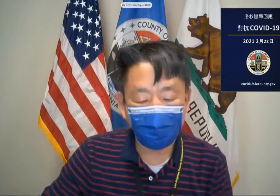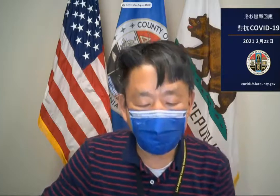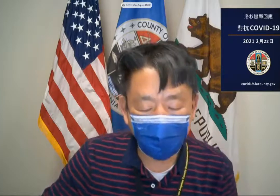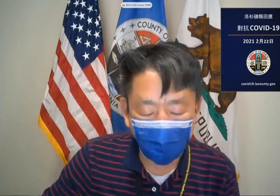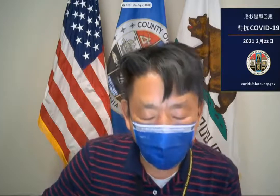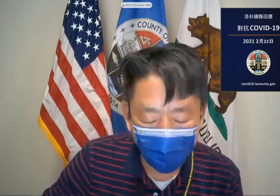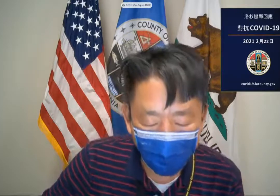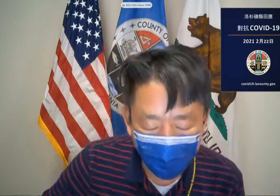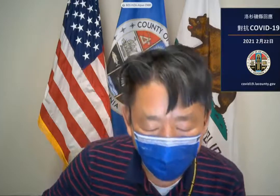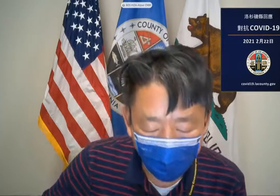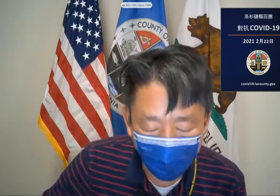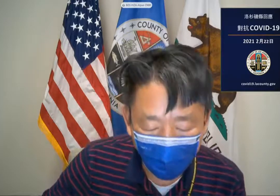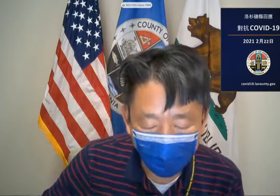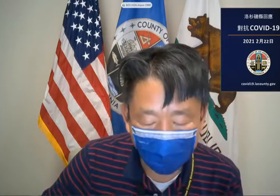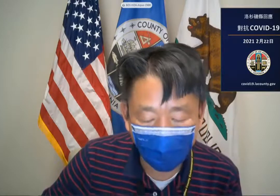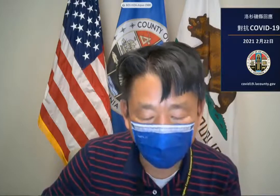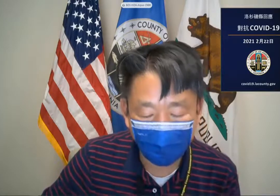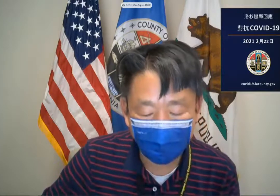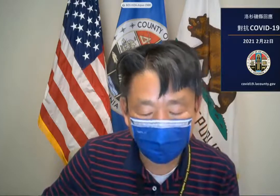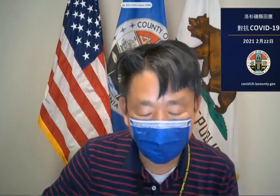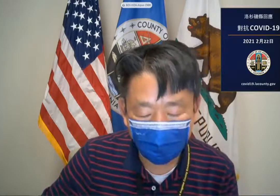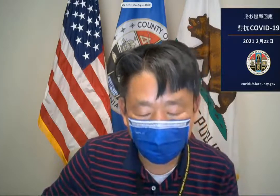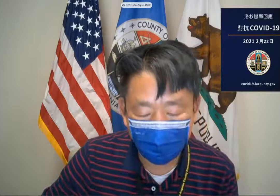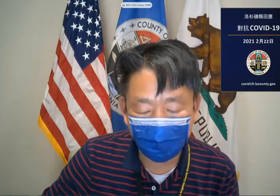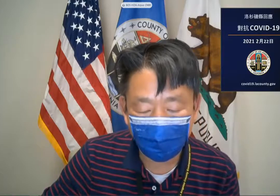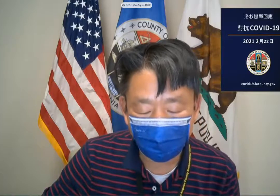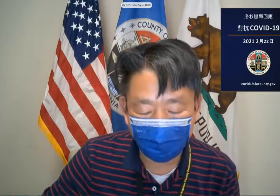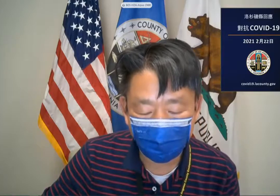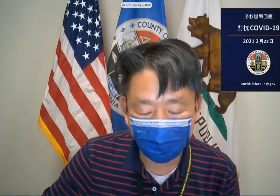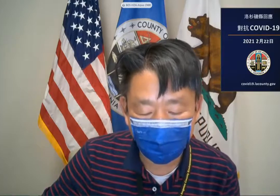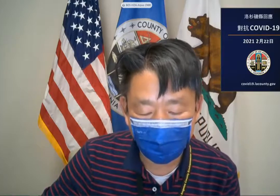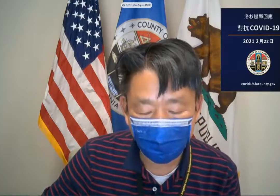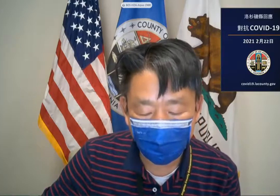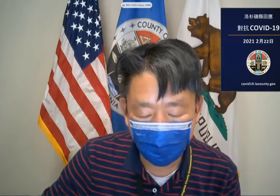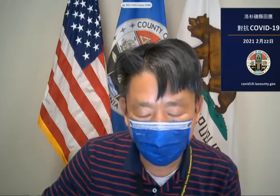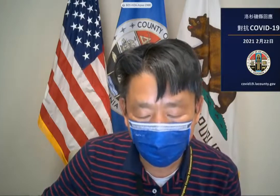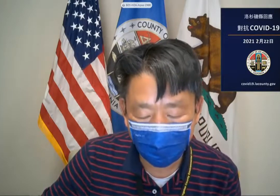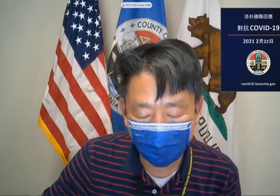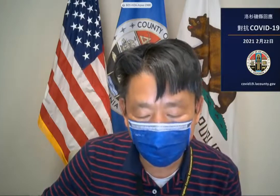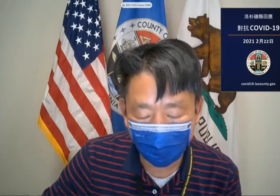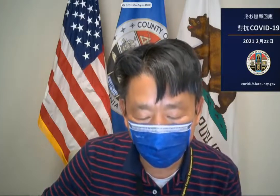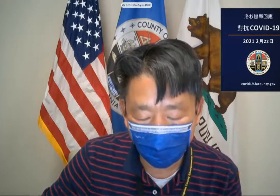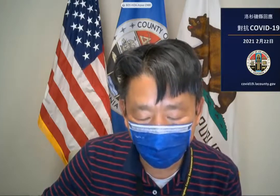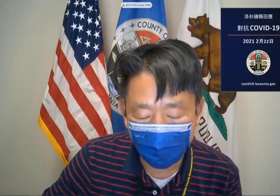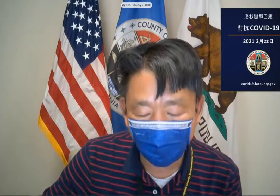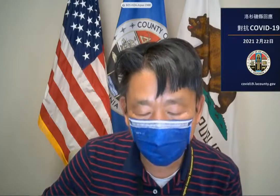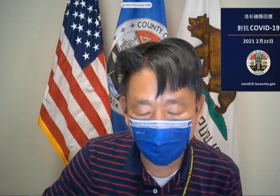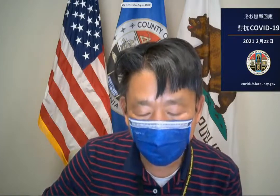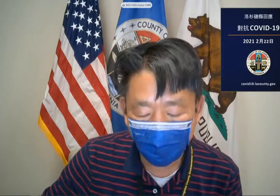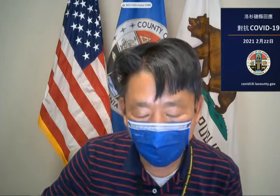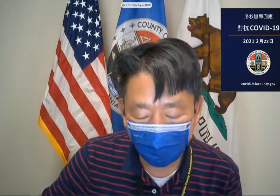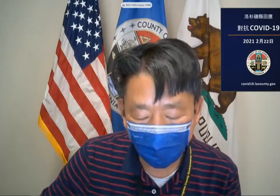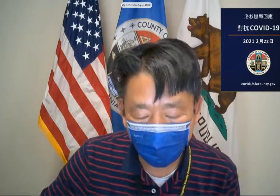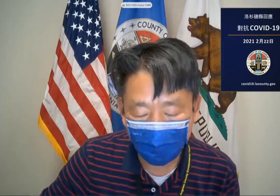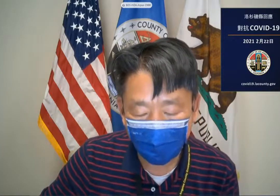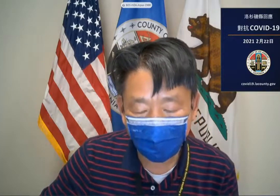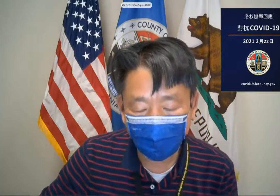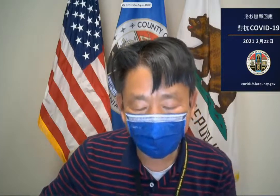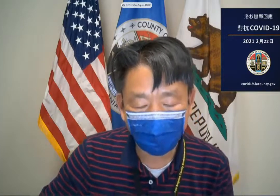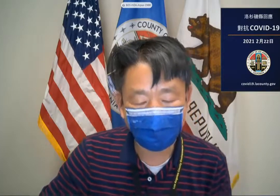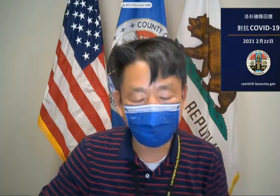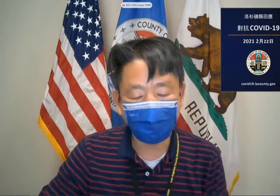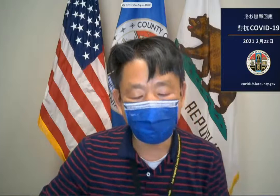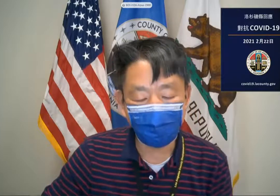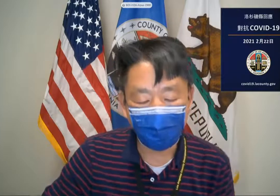1号，教育和孩童看护紧急服务中心及食品和农业部门将